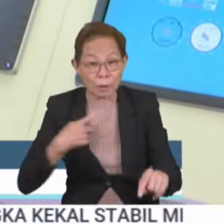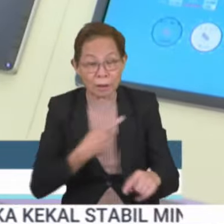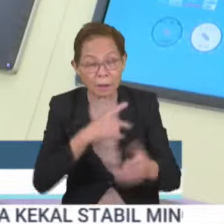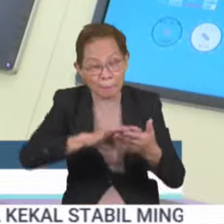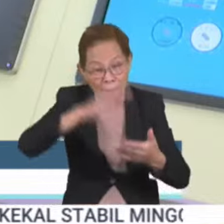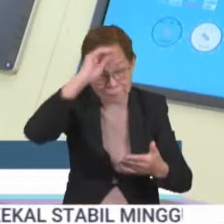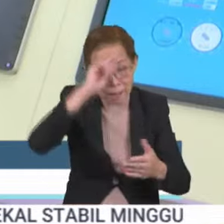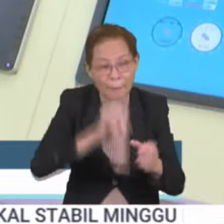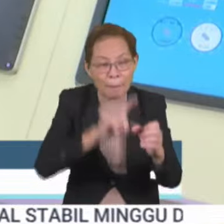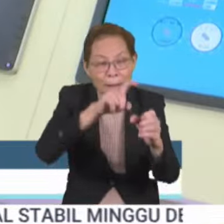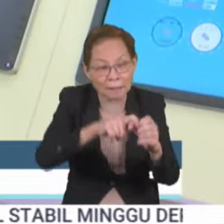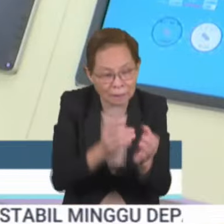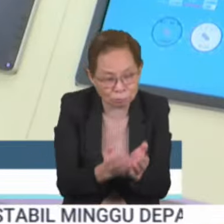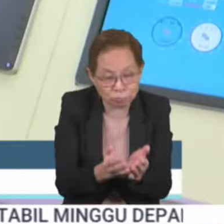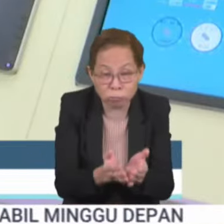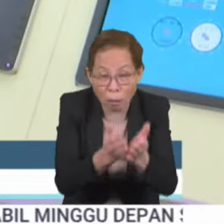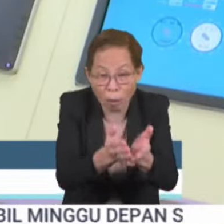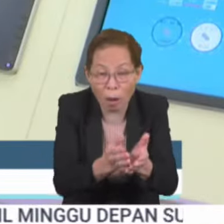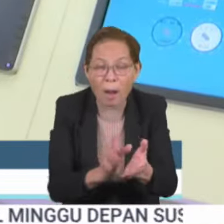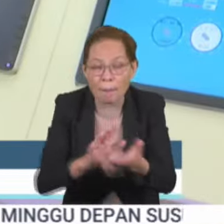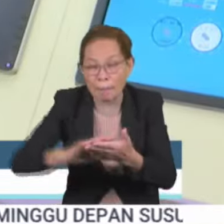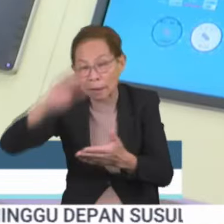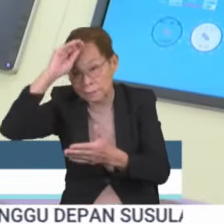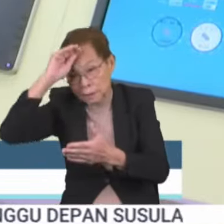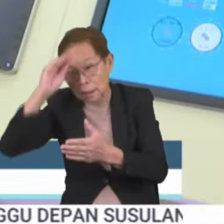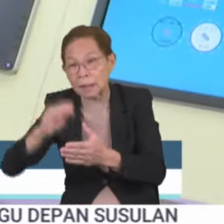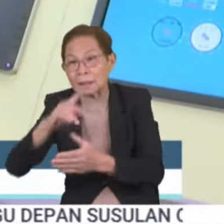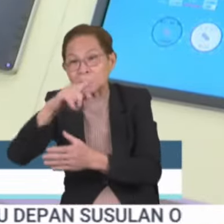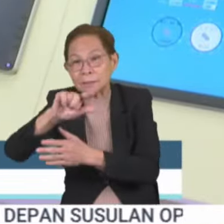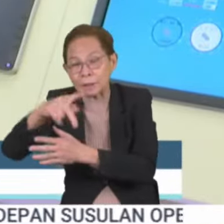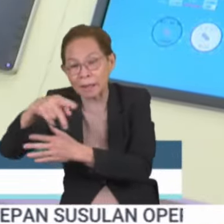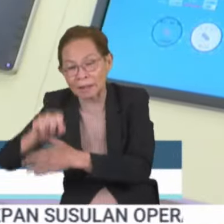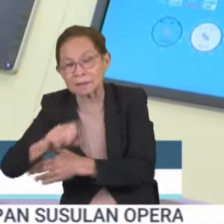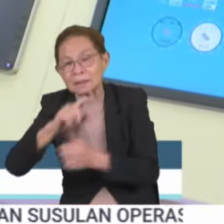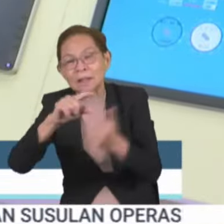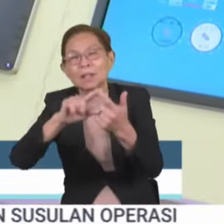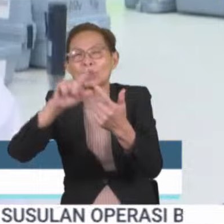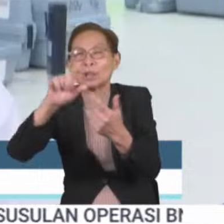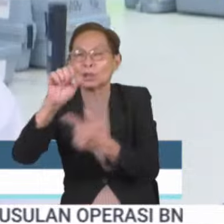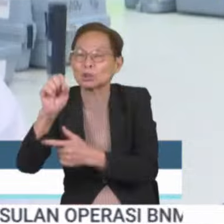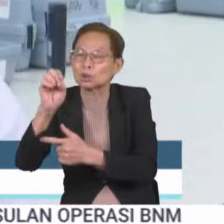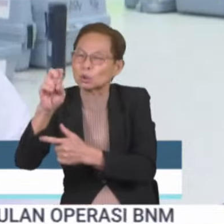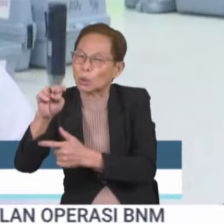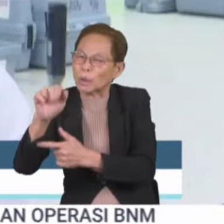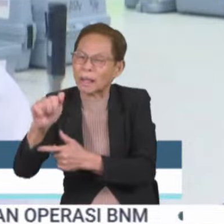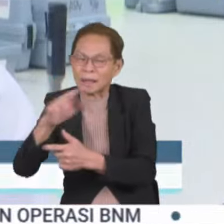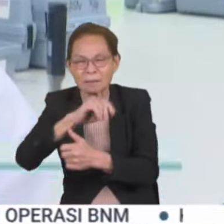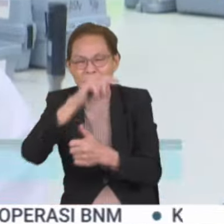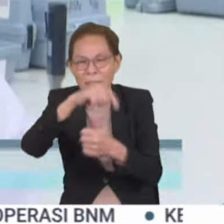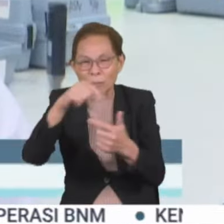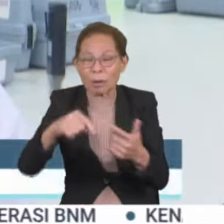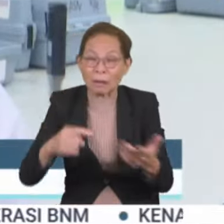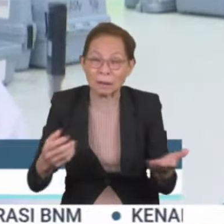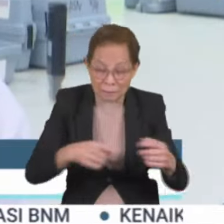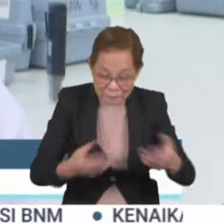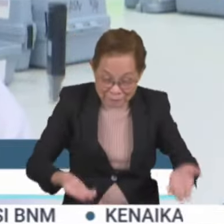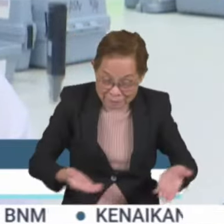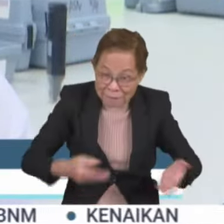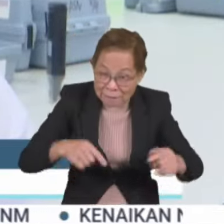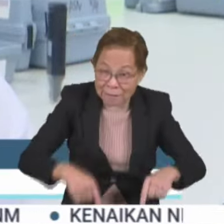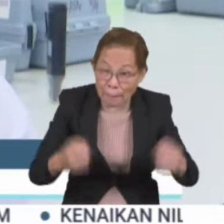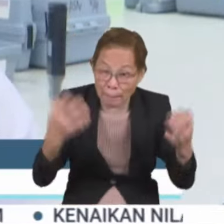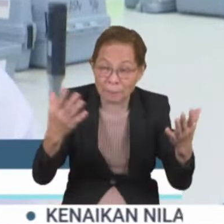whistle, kita belajar pasal alat-alat komunikasi, GPS, sonar, fish finder, semua. Kalau kat sini ni ada